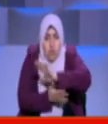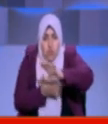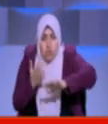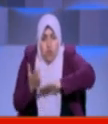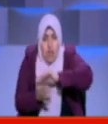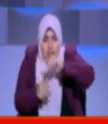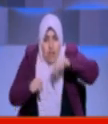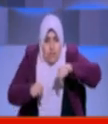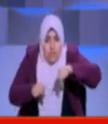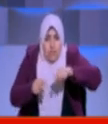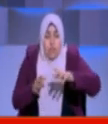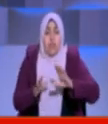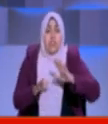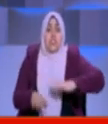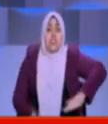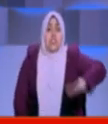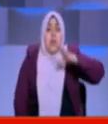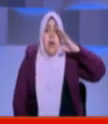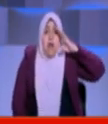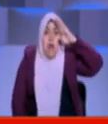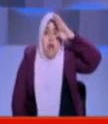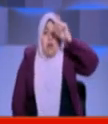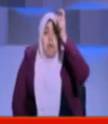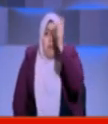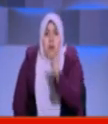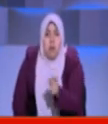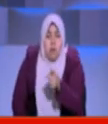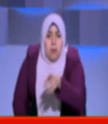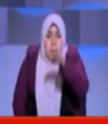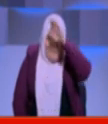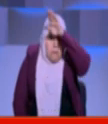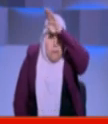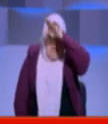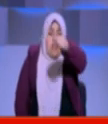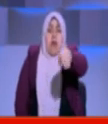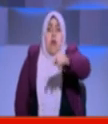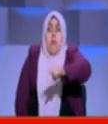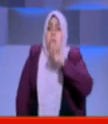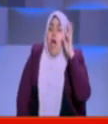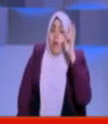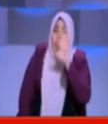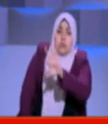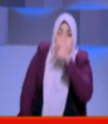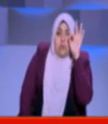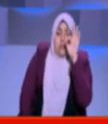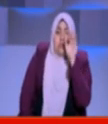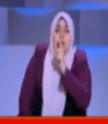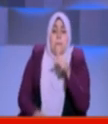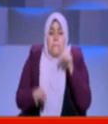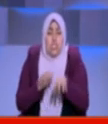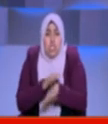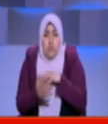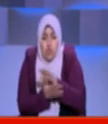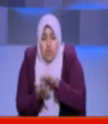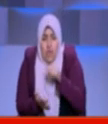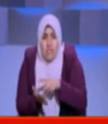المسميات هو الشارع العراقي وهو المواطن العراقي. لماذا؟ لكون نحن قد بدلنا حسن بحسين، لم نغير